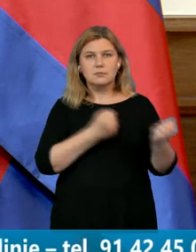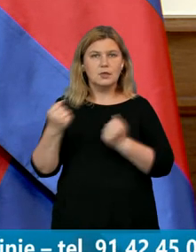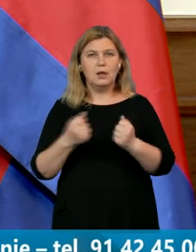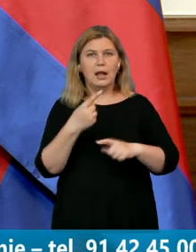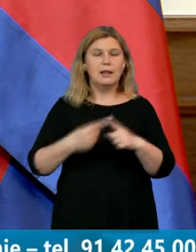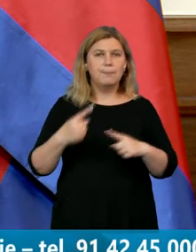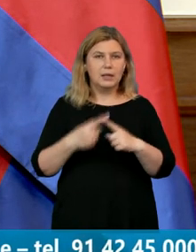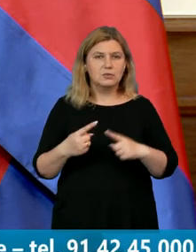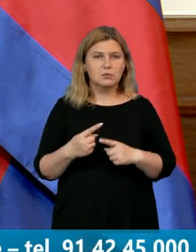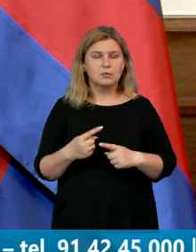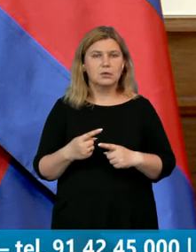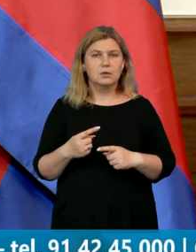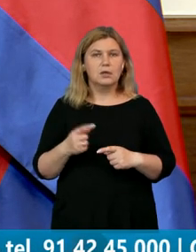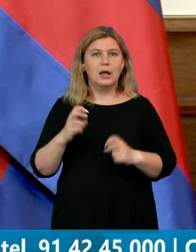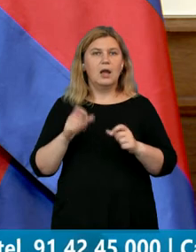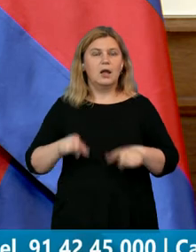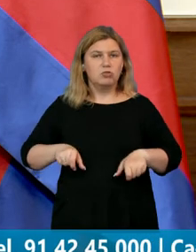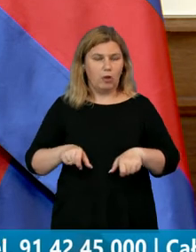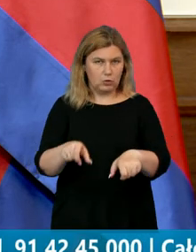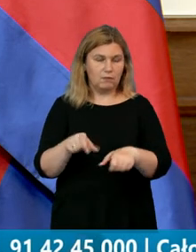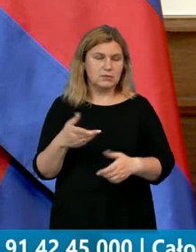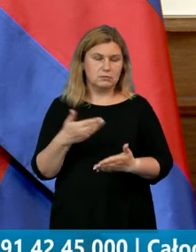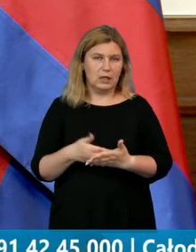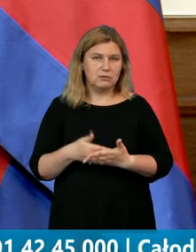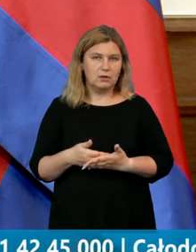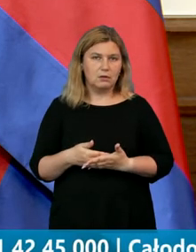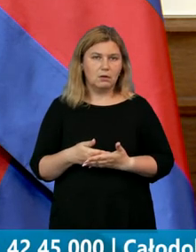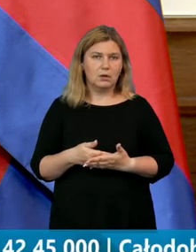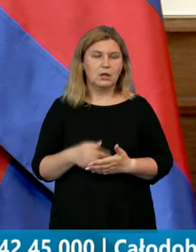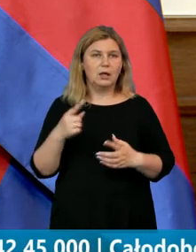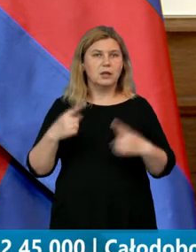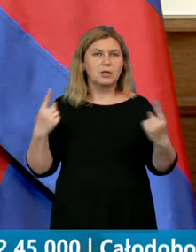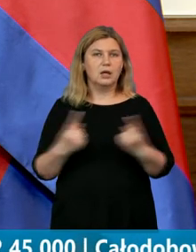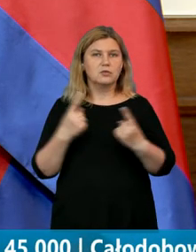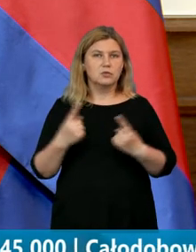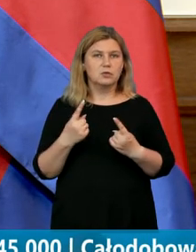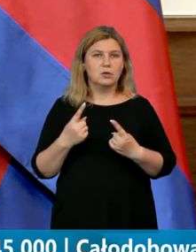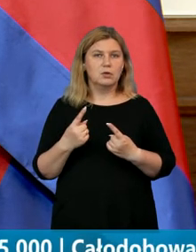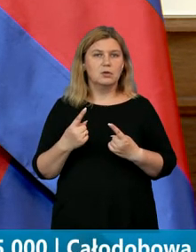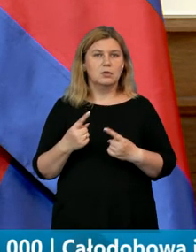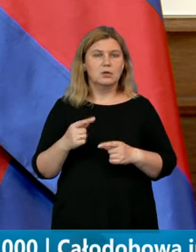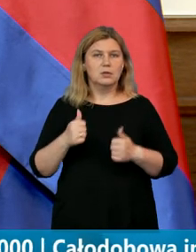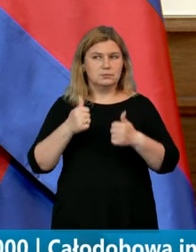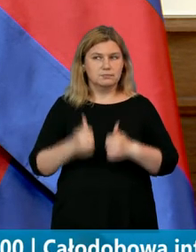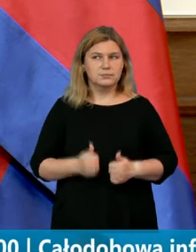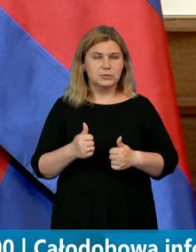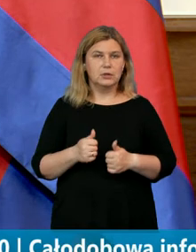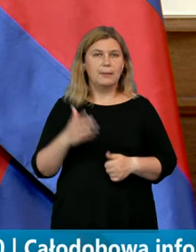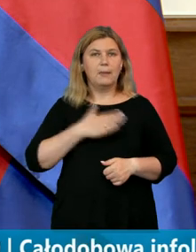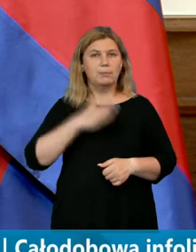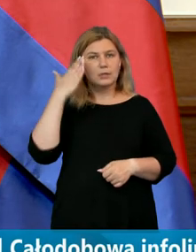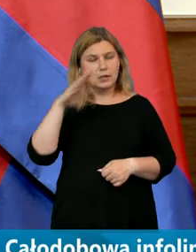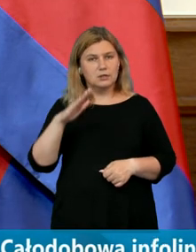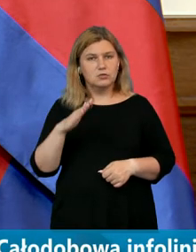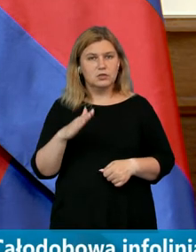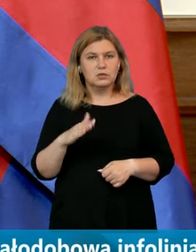elementów związanych z torowiskami i stąd ta sytuacja pewnego przestoju, więc mam nadzieję,